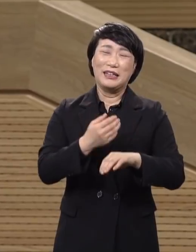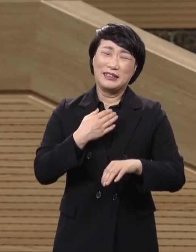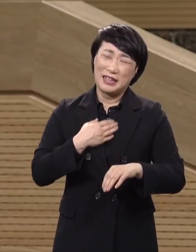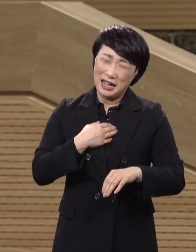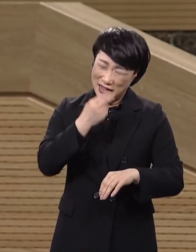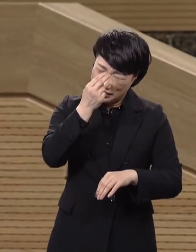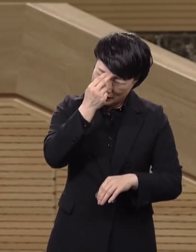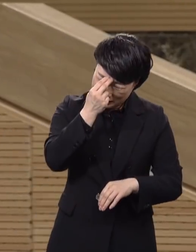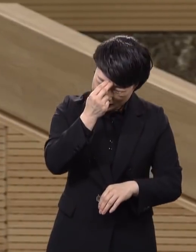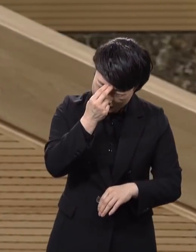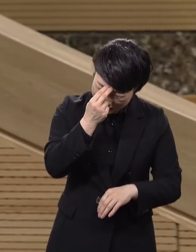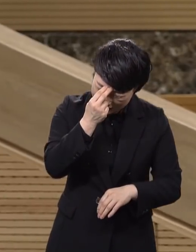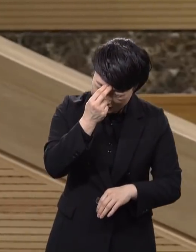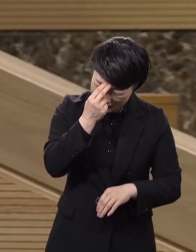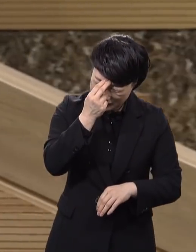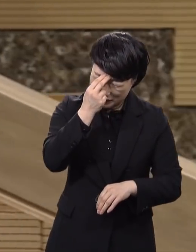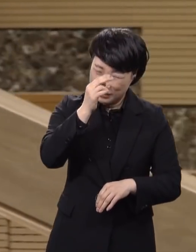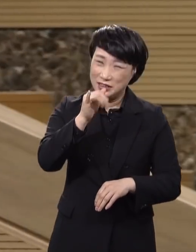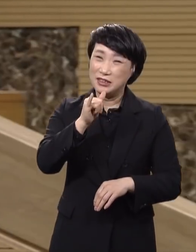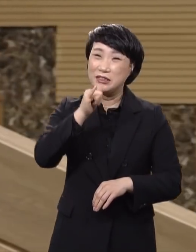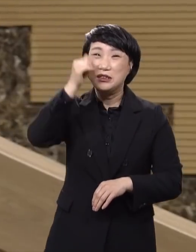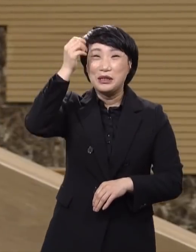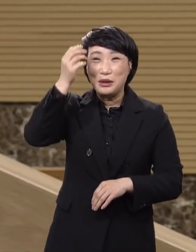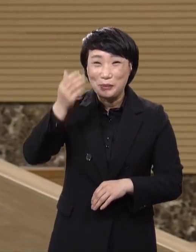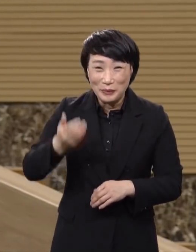나에게 딴